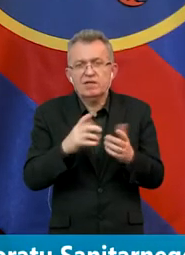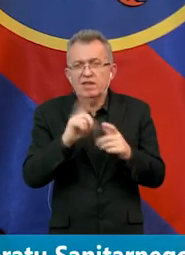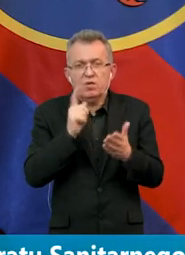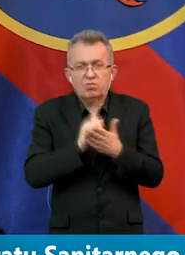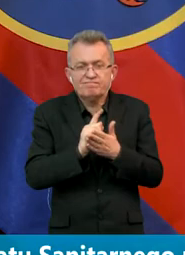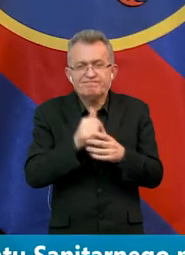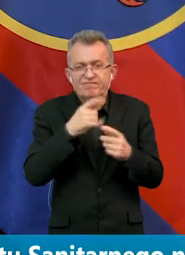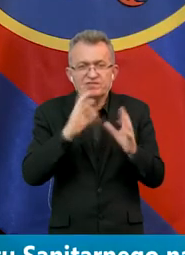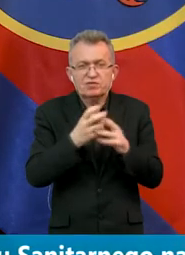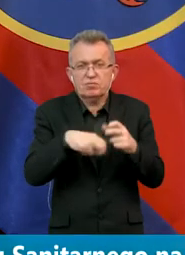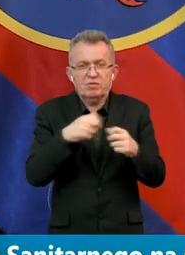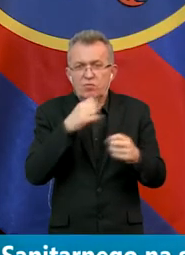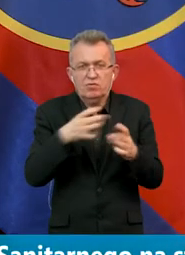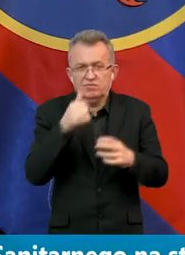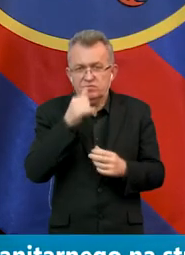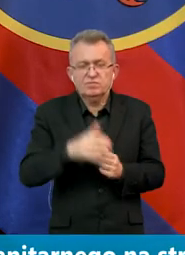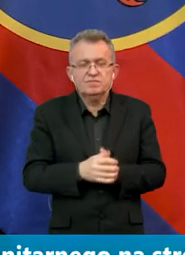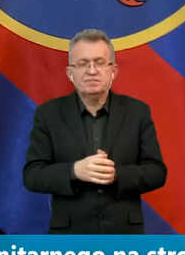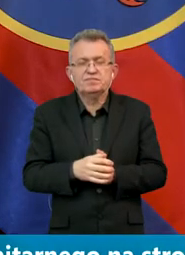się rozwiązać wszystkich.